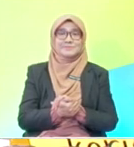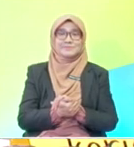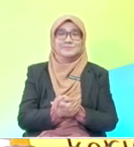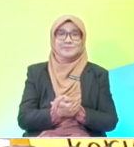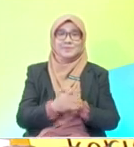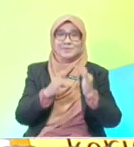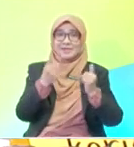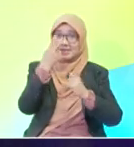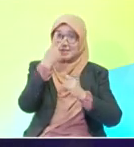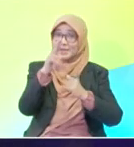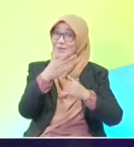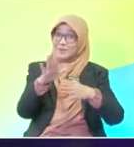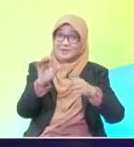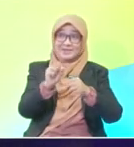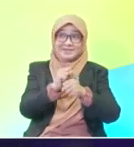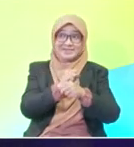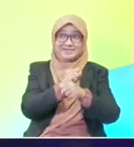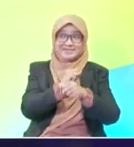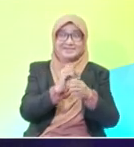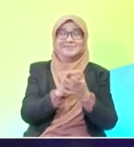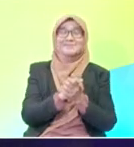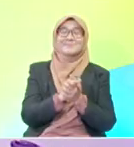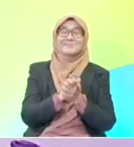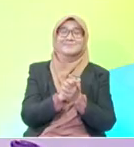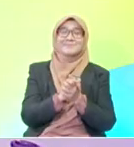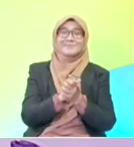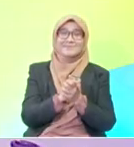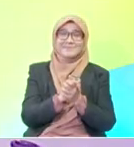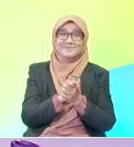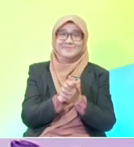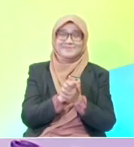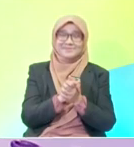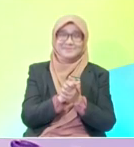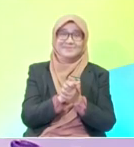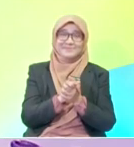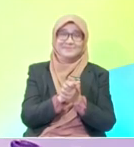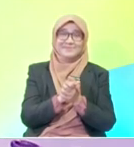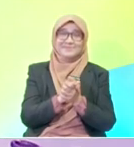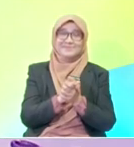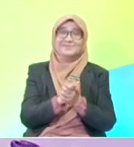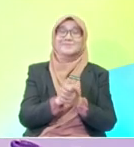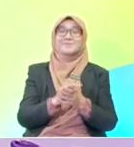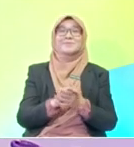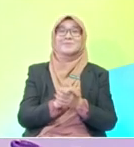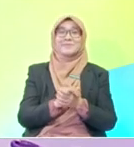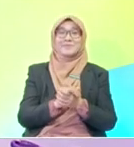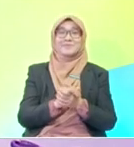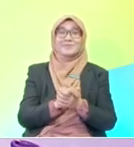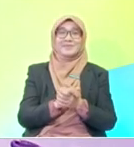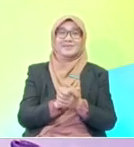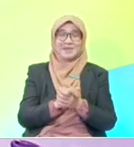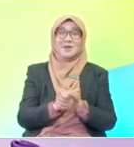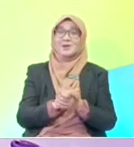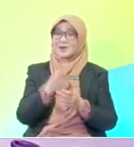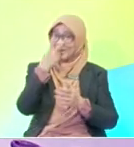ni. Siap cikgu bagi ke Abang Fizi ya, cikgu tolong. Inilah proses kita bantu murid kita dalam kelas. Nampak macam sebenar betul cikgu